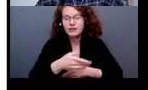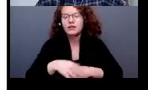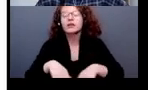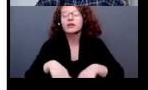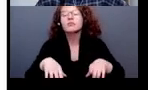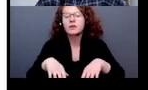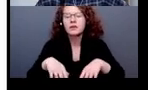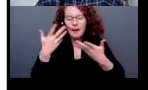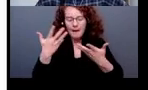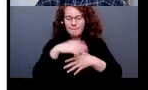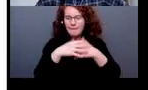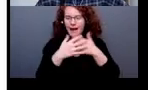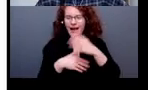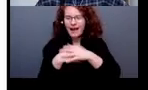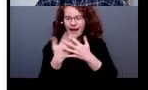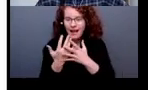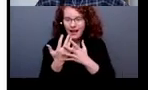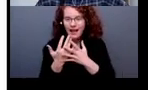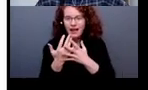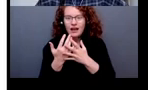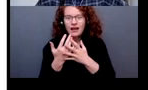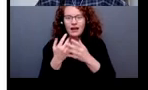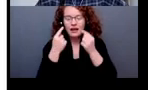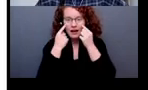la taille des mains ou la présence des yeux qui sortent du visage